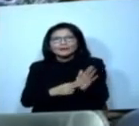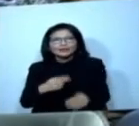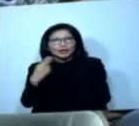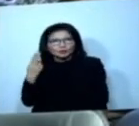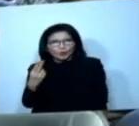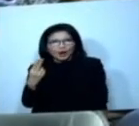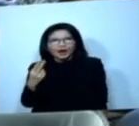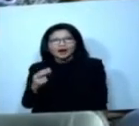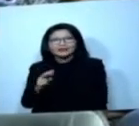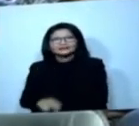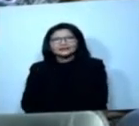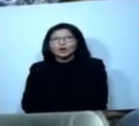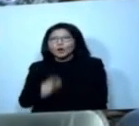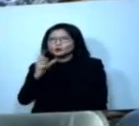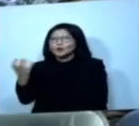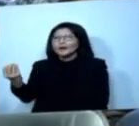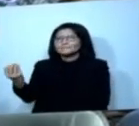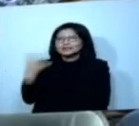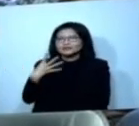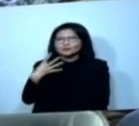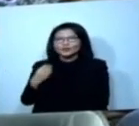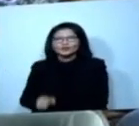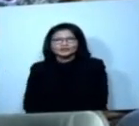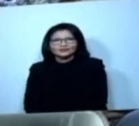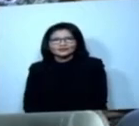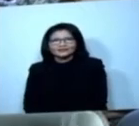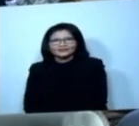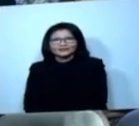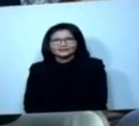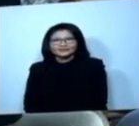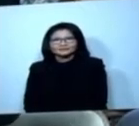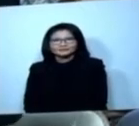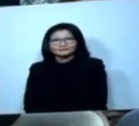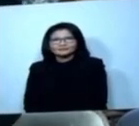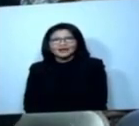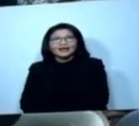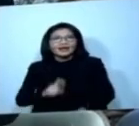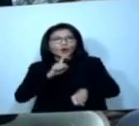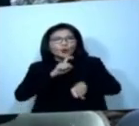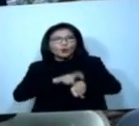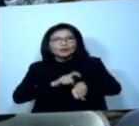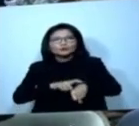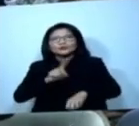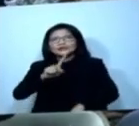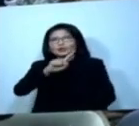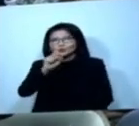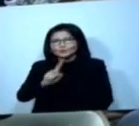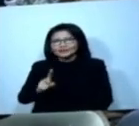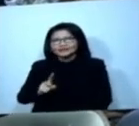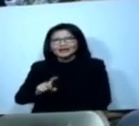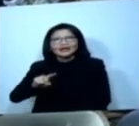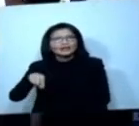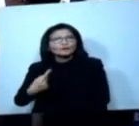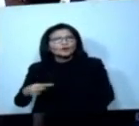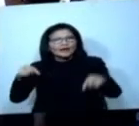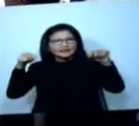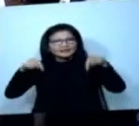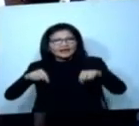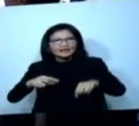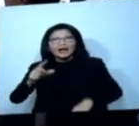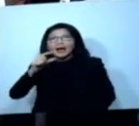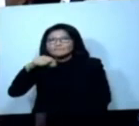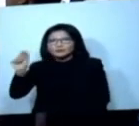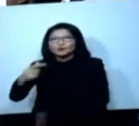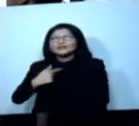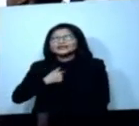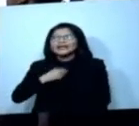anggap sebagai penyelamat atau penampungnya. Dunia boleh dibolak-balik. Maka kembali ke angka-angka itu,